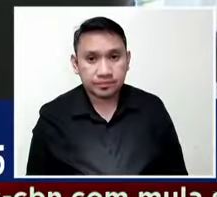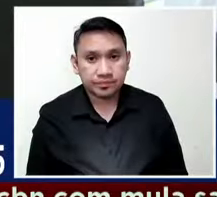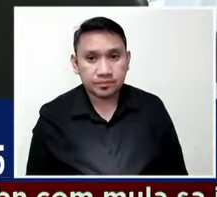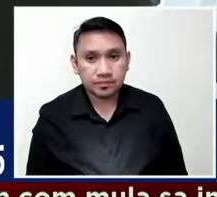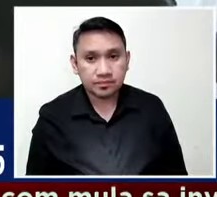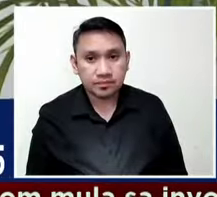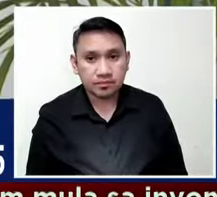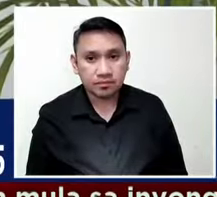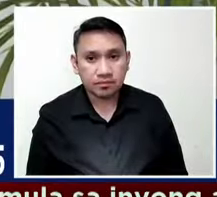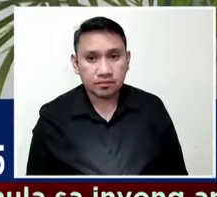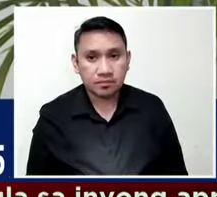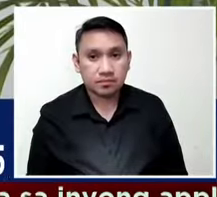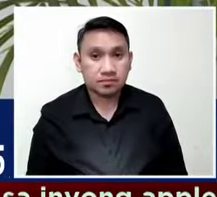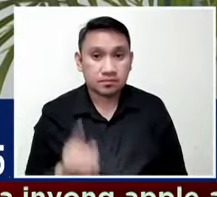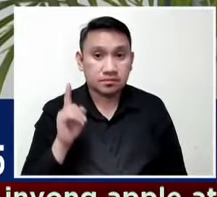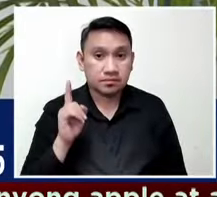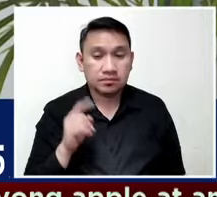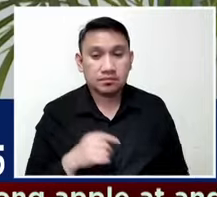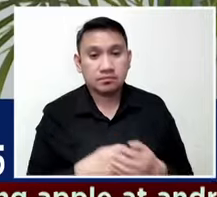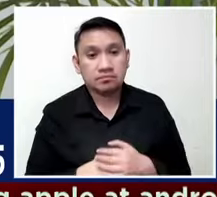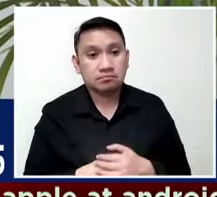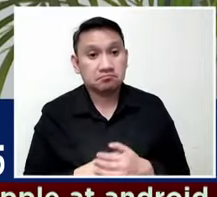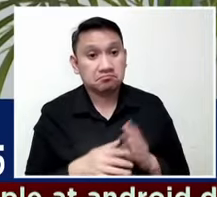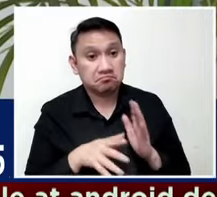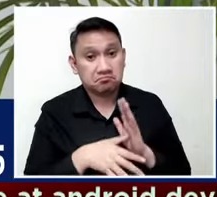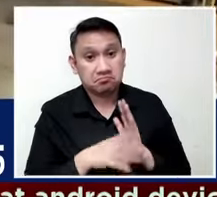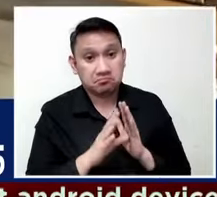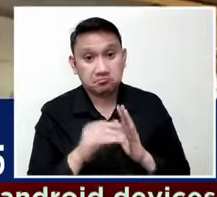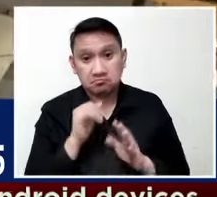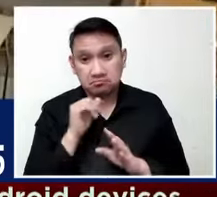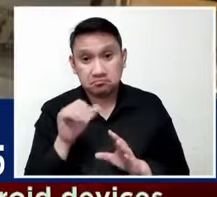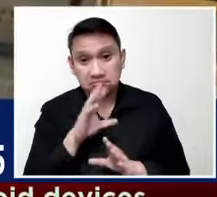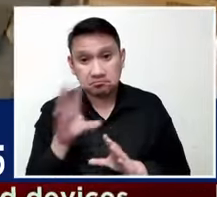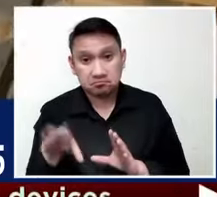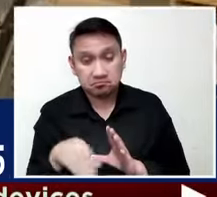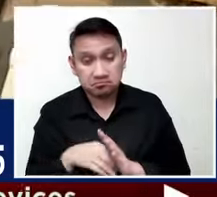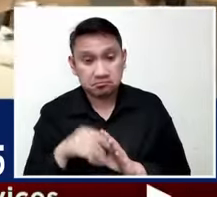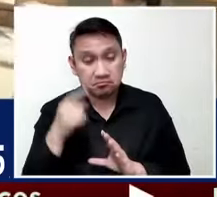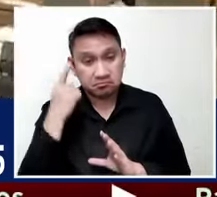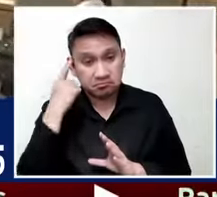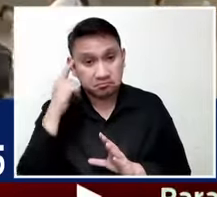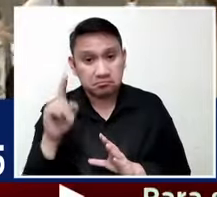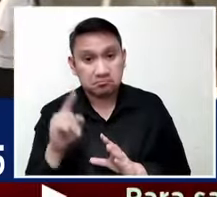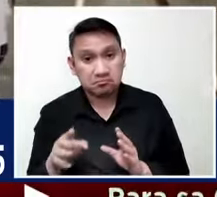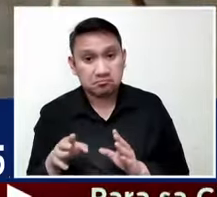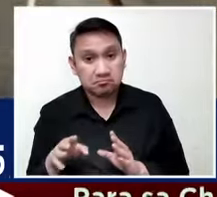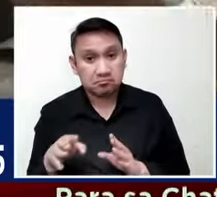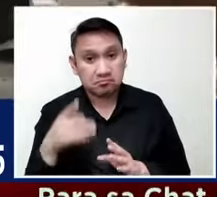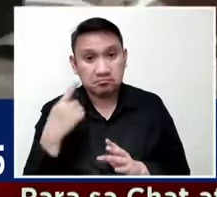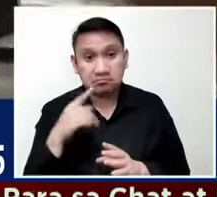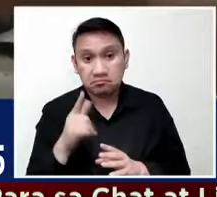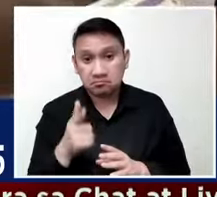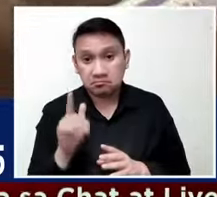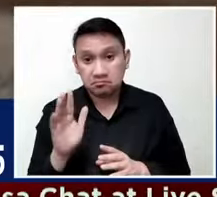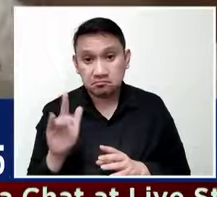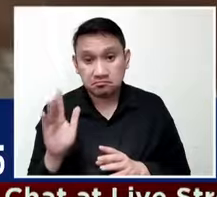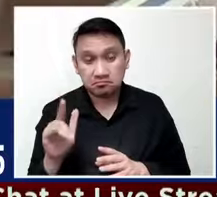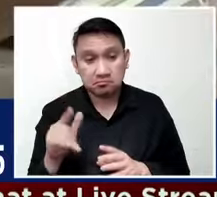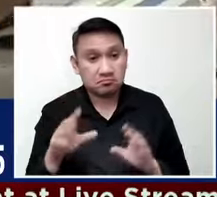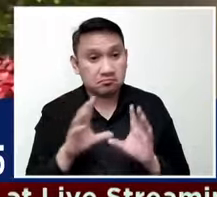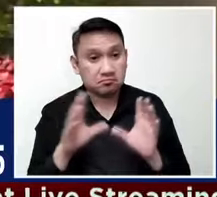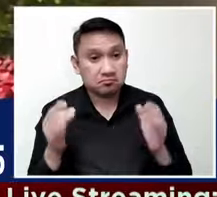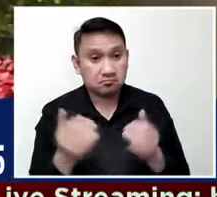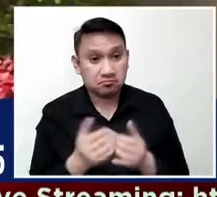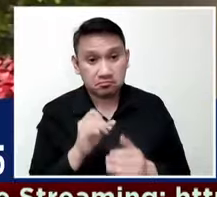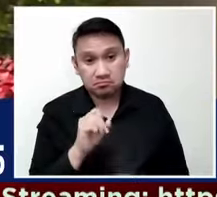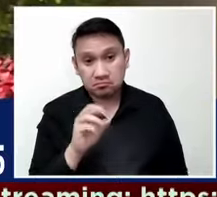Umabuso ang Commission on Elections nang hindi nito pinayagang sumali sa bidding para sa 2025 automated elections ang kumpanyang